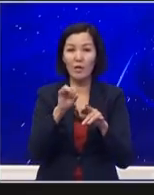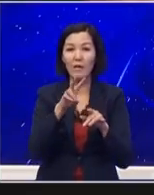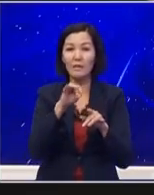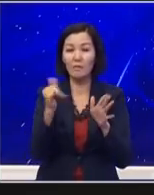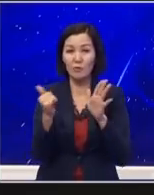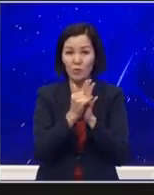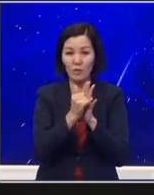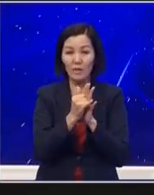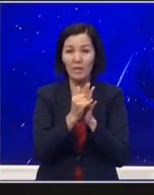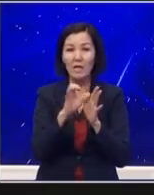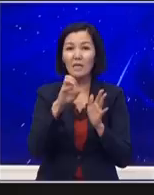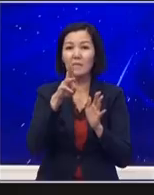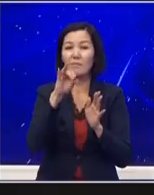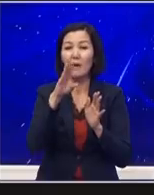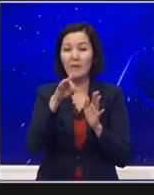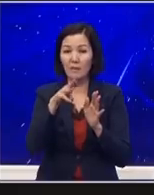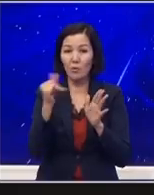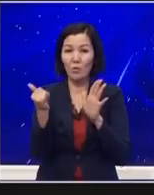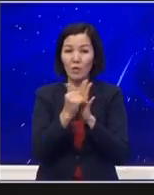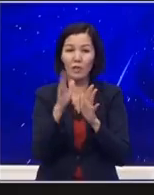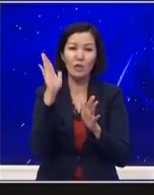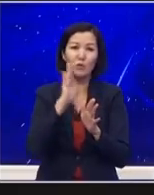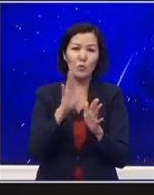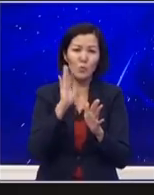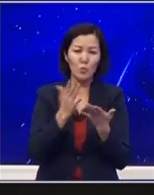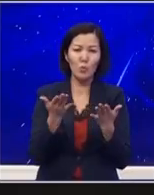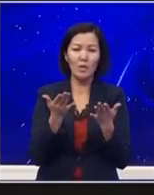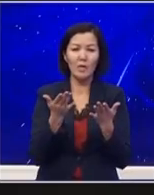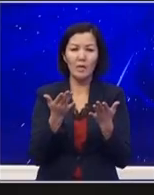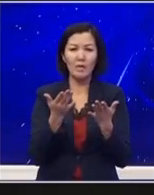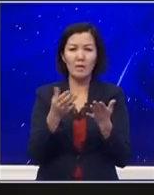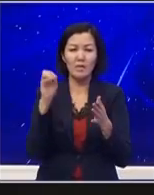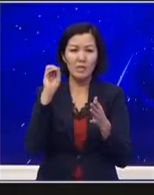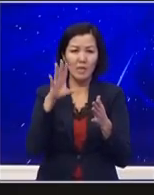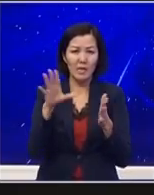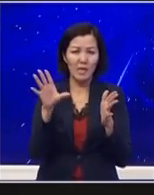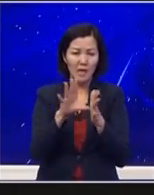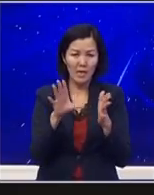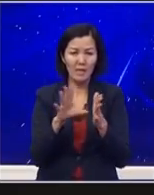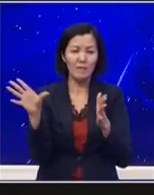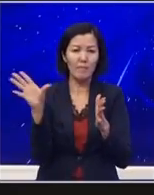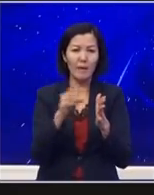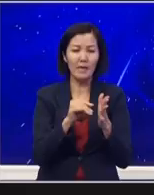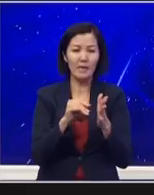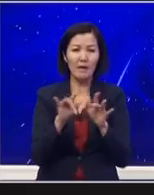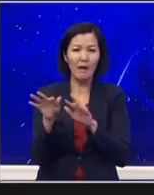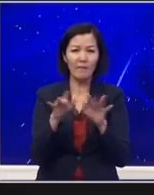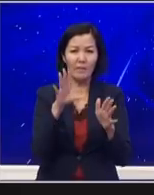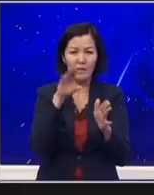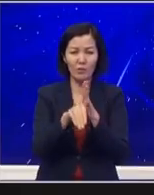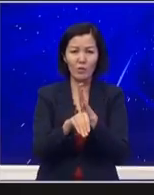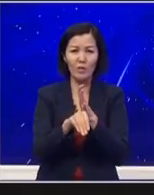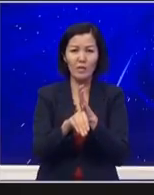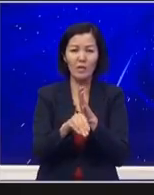орнатады, смарт үй деген пайда болады. Судың ағуы, жарықтың жануы мысалы, барлық жаңа төлейтін